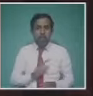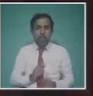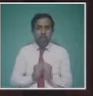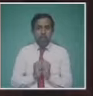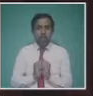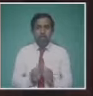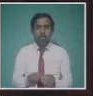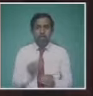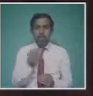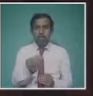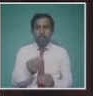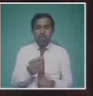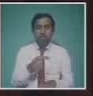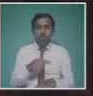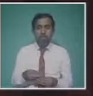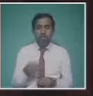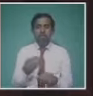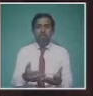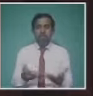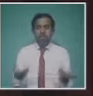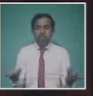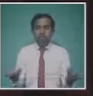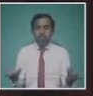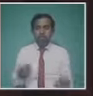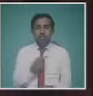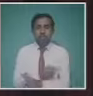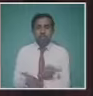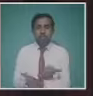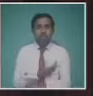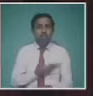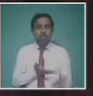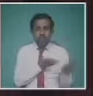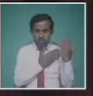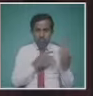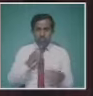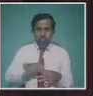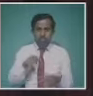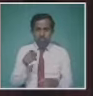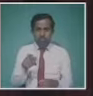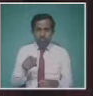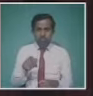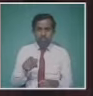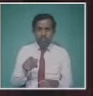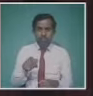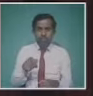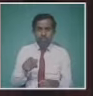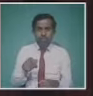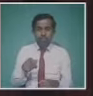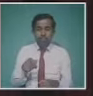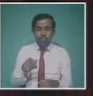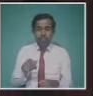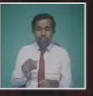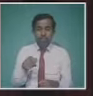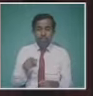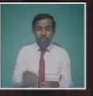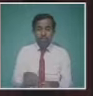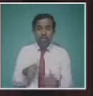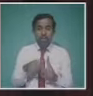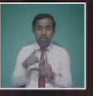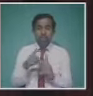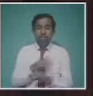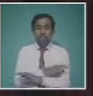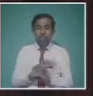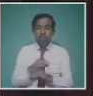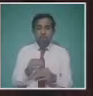සේවයක් ලබා දෙන්න හොන්ට ඉඩකඩක් නිර්මාණය වෙලා නැහැ අද ගුරුවරුන්ගේ සාරියද ප්‍රශ්නේ ඒ මැත්තේද හැපෙන්න ඕන අද අධ්‍යාපන